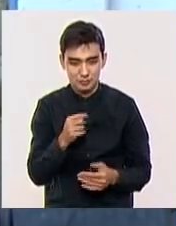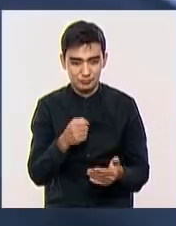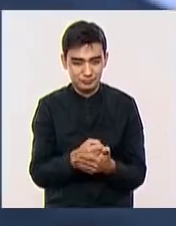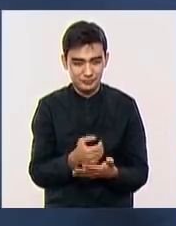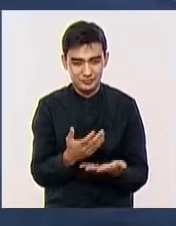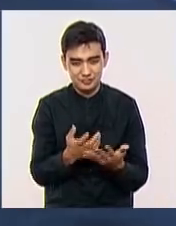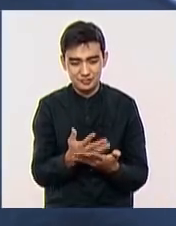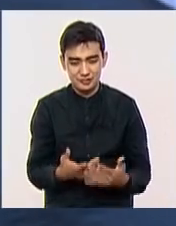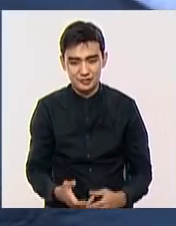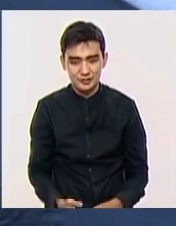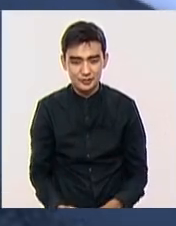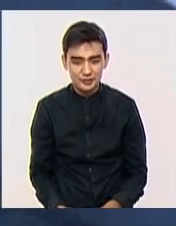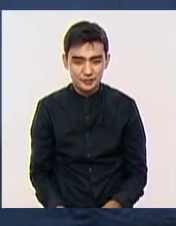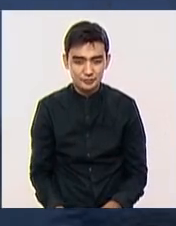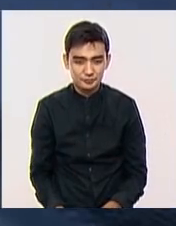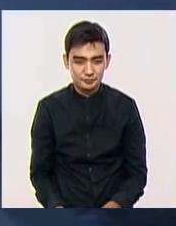последствия.